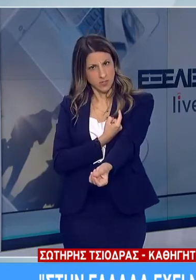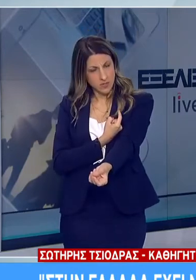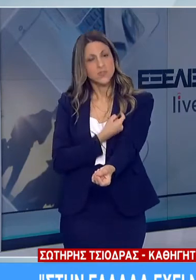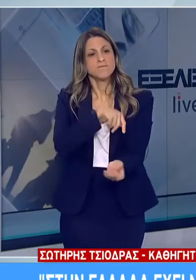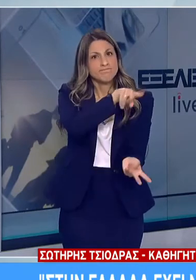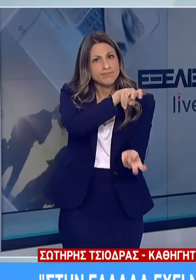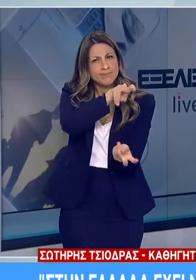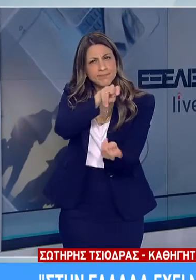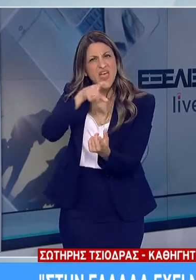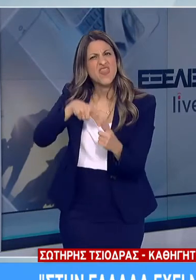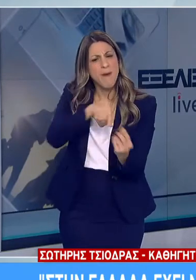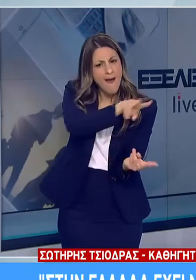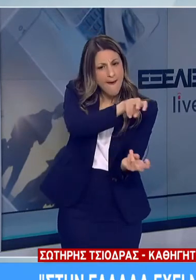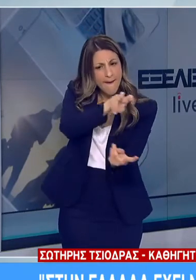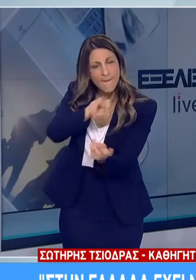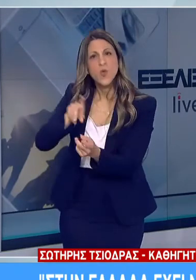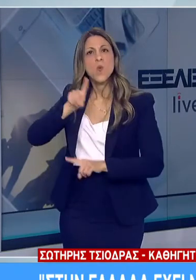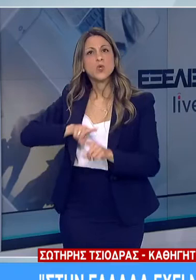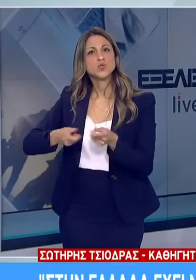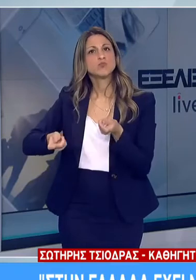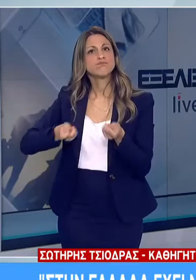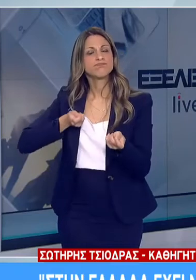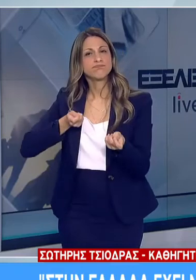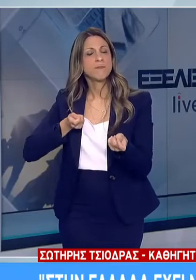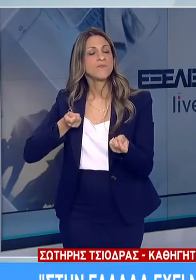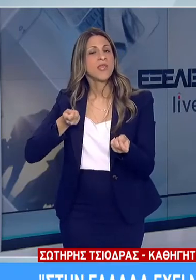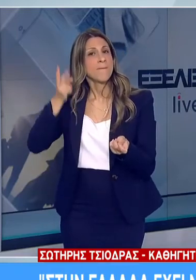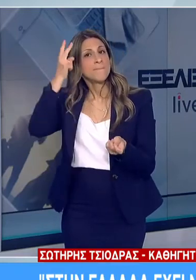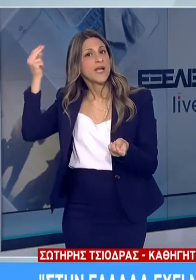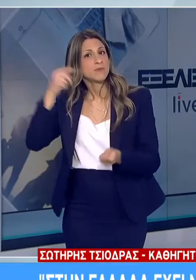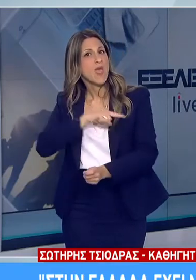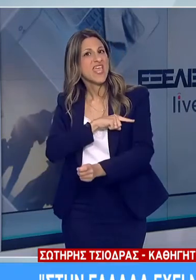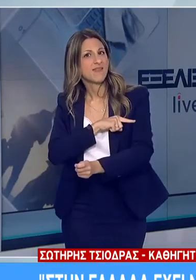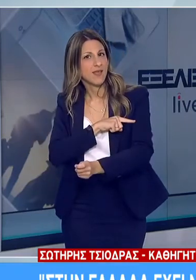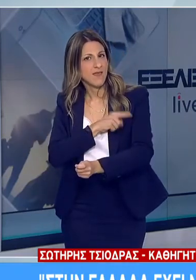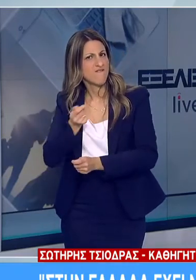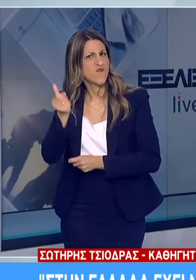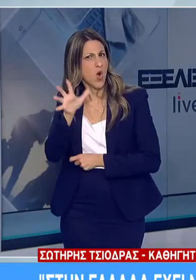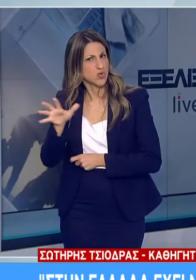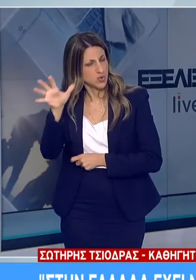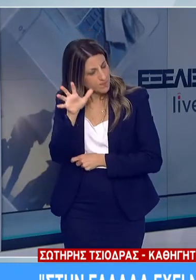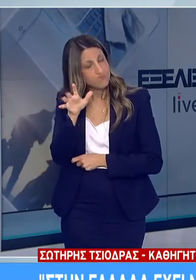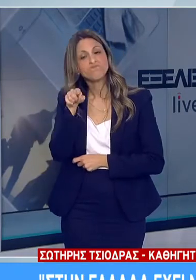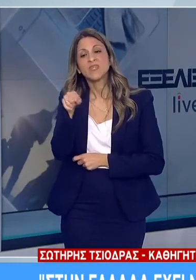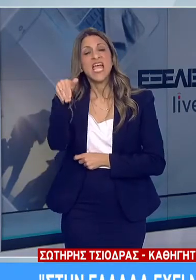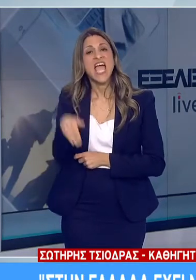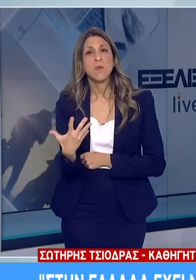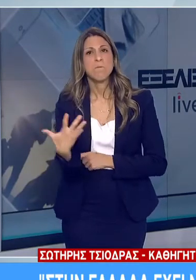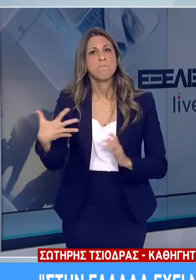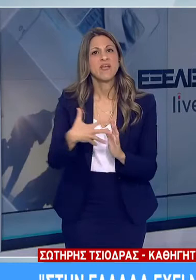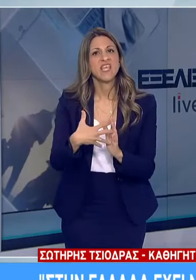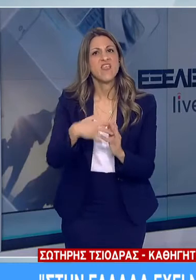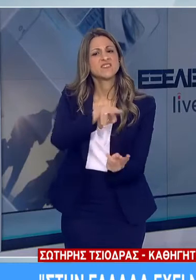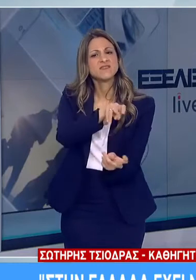Συλλογή Δειγμάτων, συντονίζεται από την Ιατρική Σχολή Θεσσαλίας σε συνεργασία με τον ΕΟΔΗ και άλλα πανεπιστήμια. Το αρχείο αποτελείται ήδη από 5.000 δείγματα,